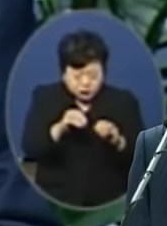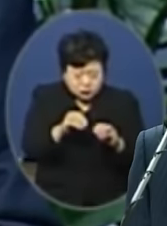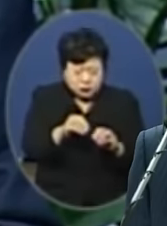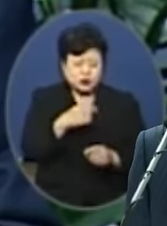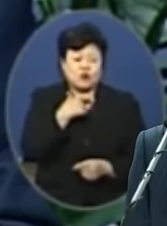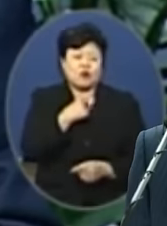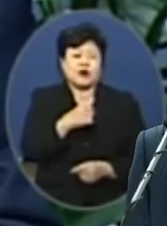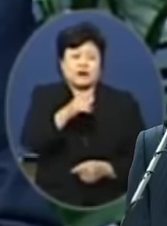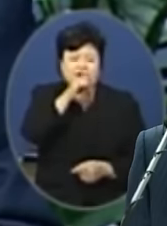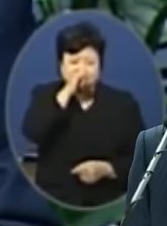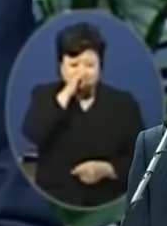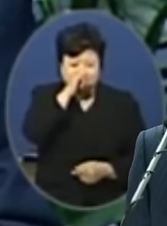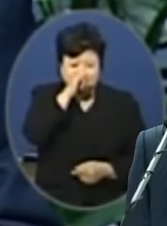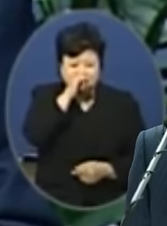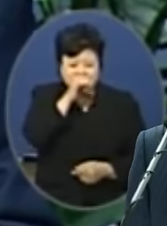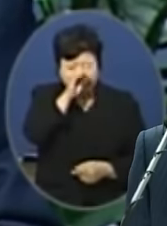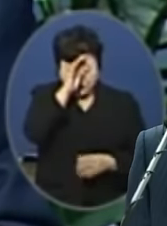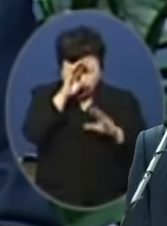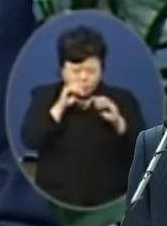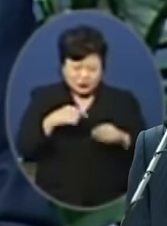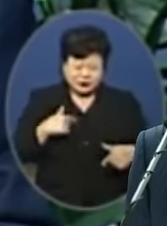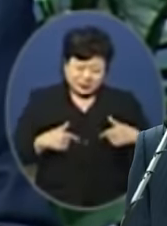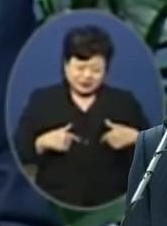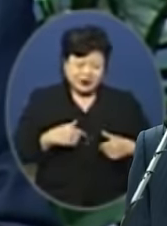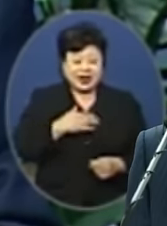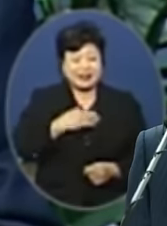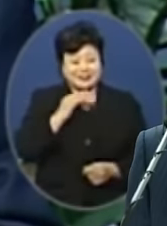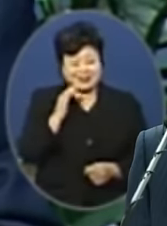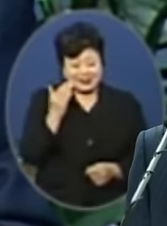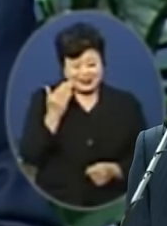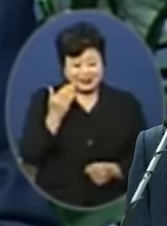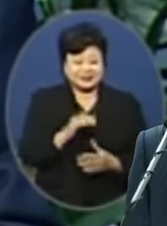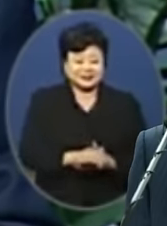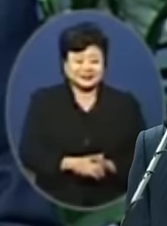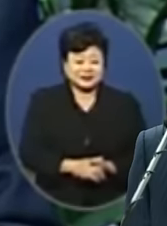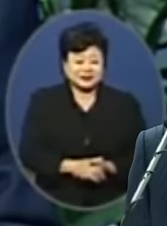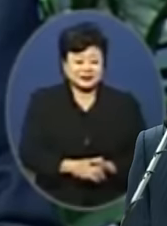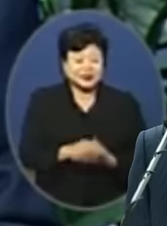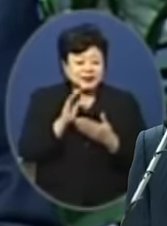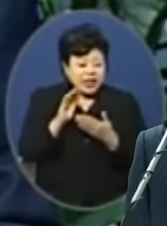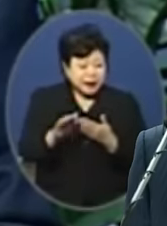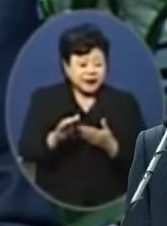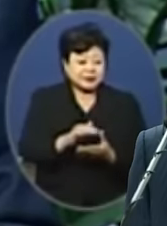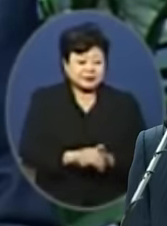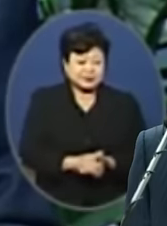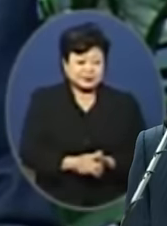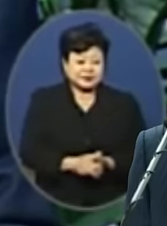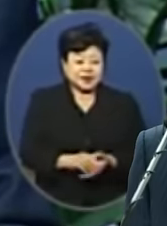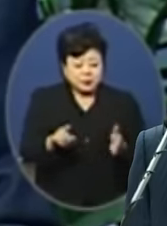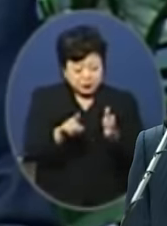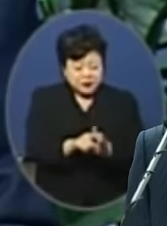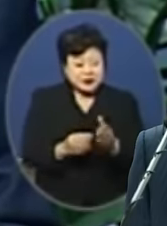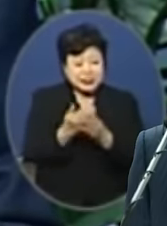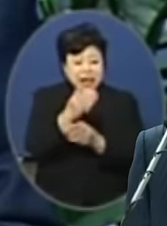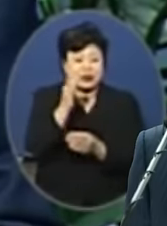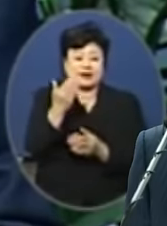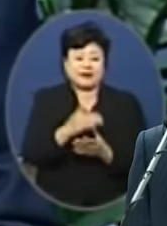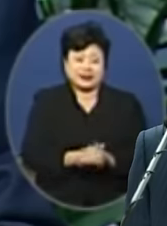고친 것을 보고 내 병을 고치기를 기뻐하시는 것을 알게 되면 그 다음엔 믿어지게 되는